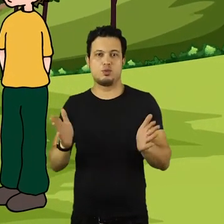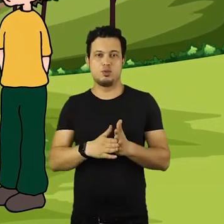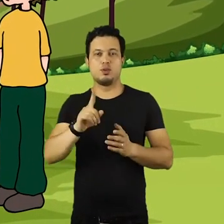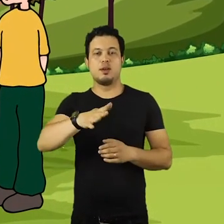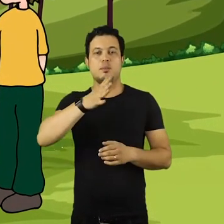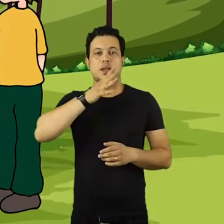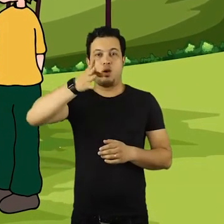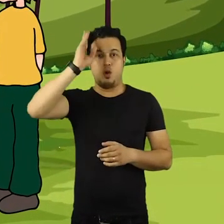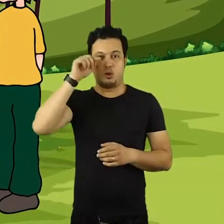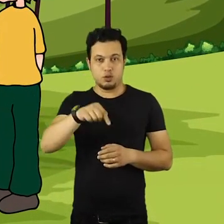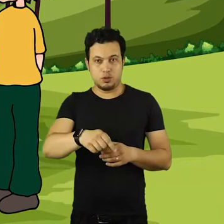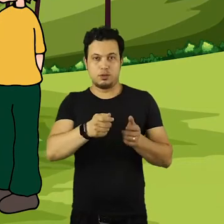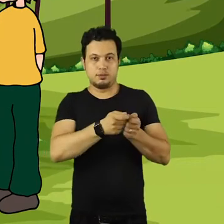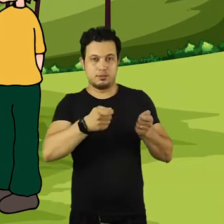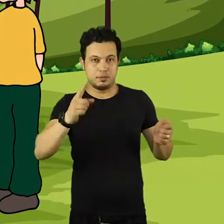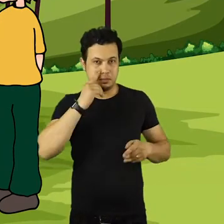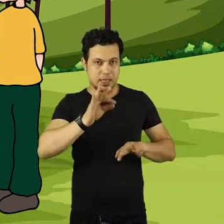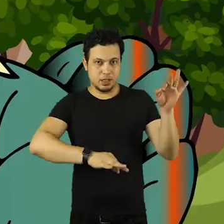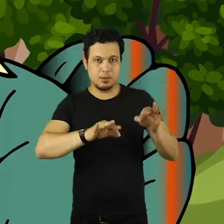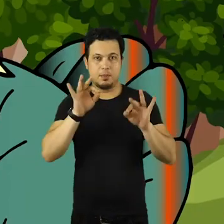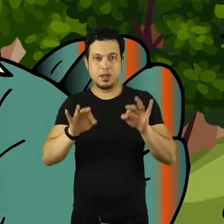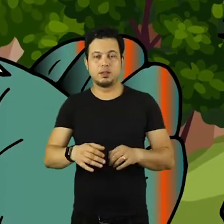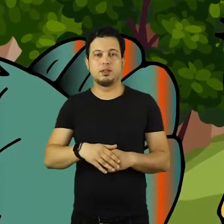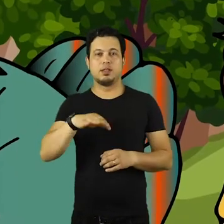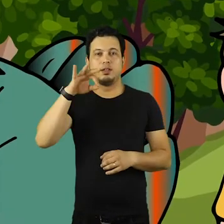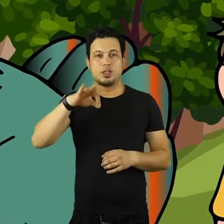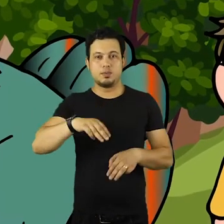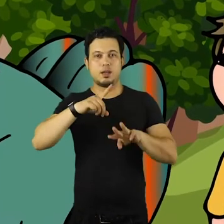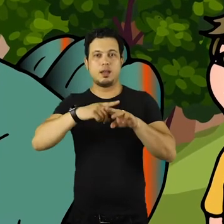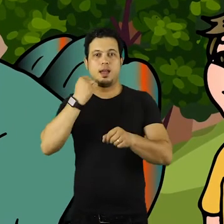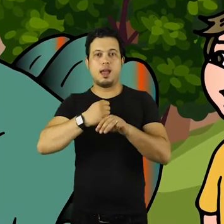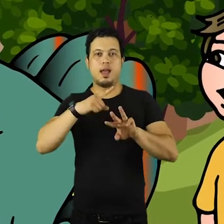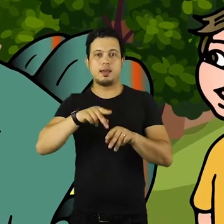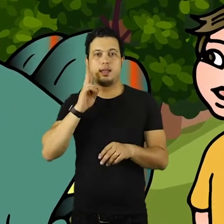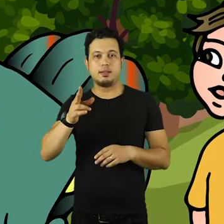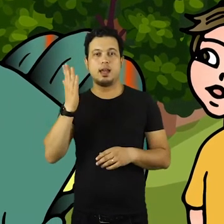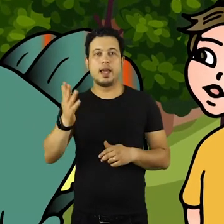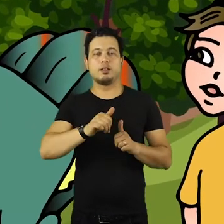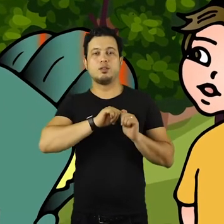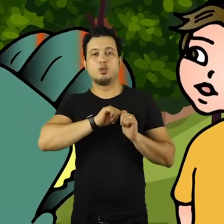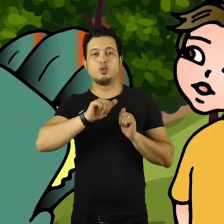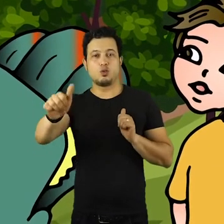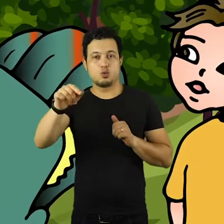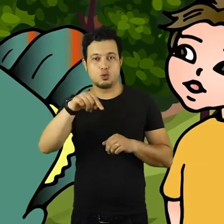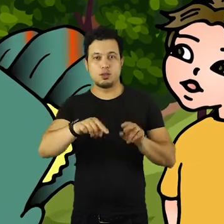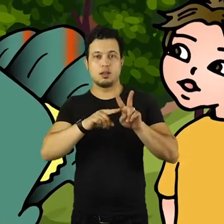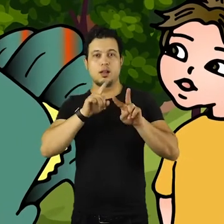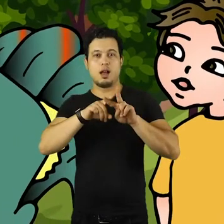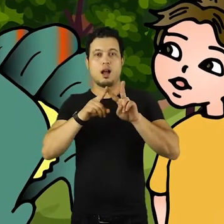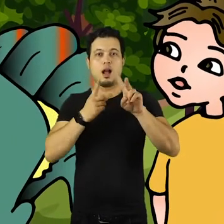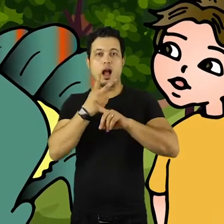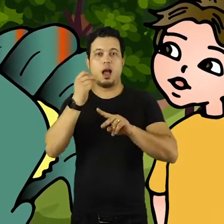haritayı alıp incelemeye başladı. Çocuklar, şu an Ege'nin en uzun kanyonu olan